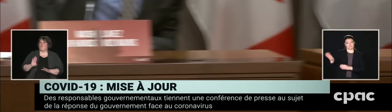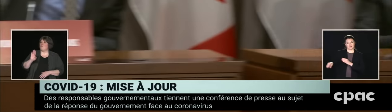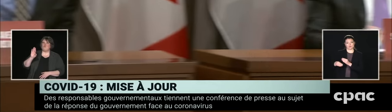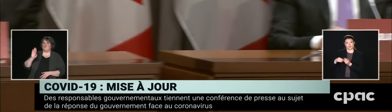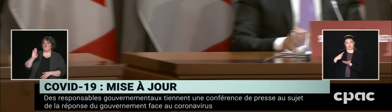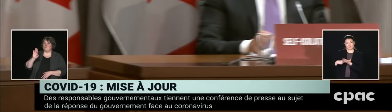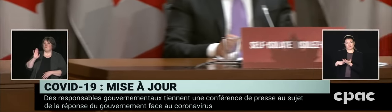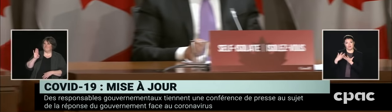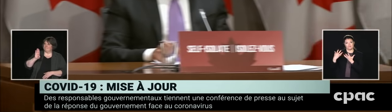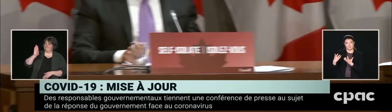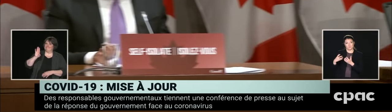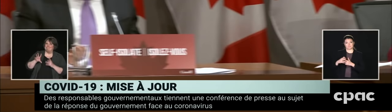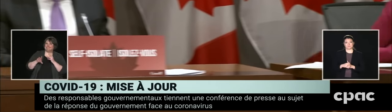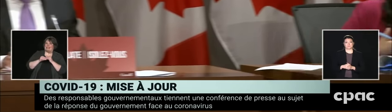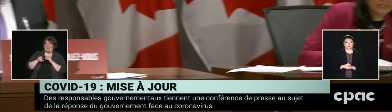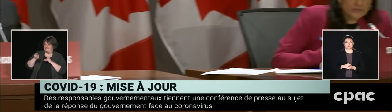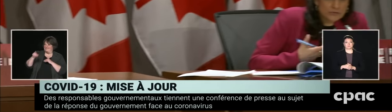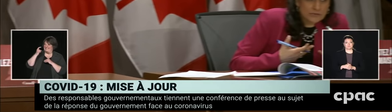Un petit matière.